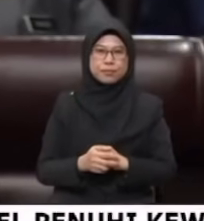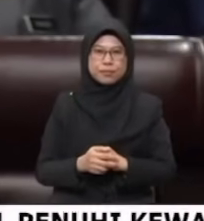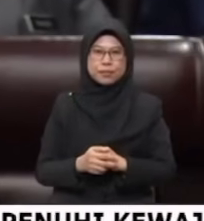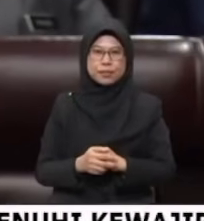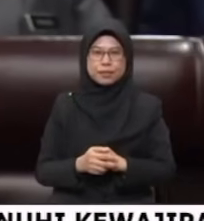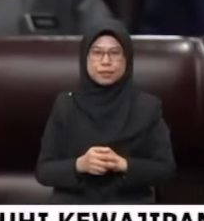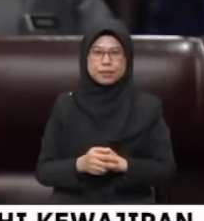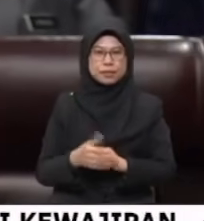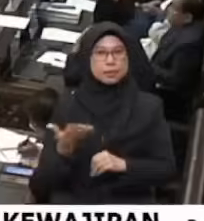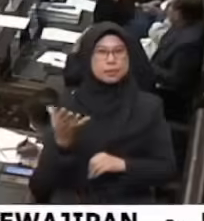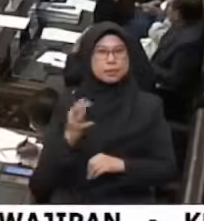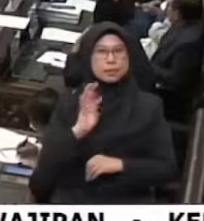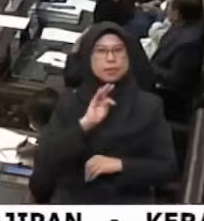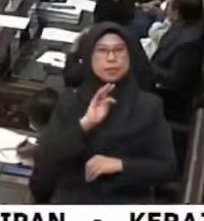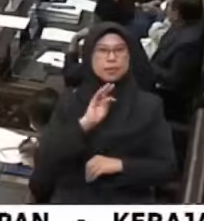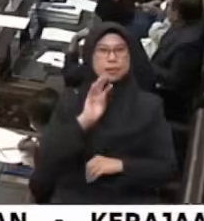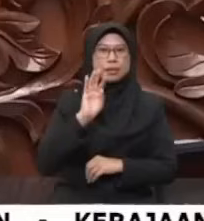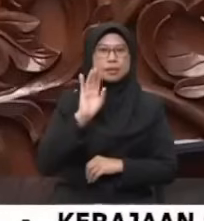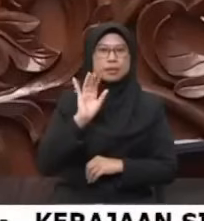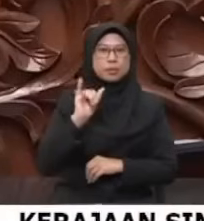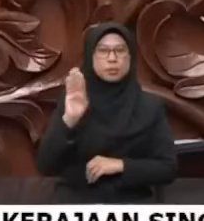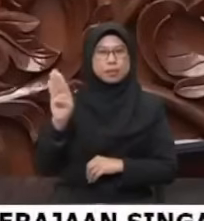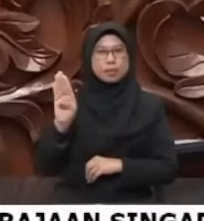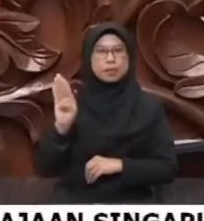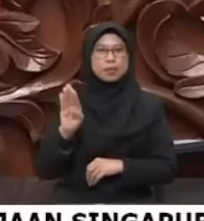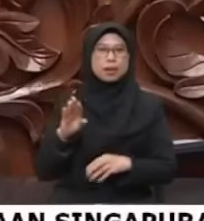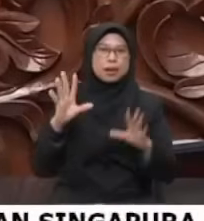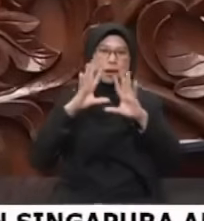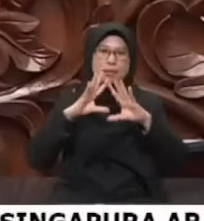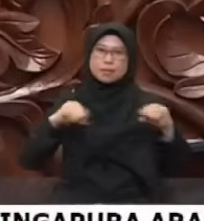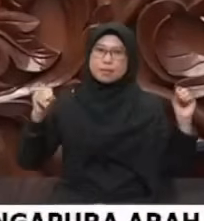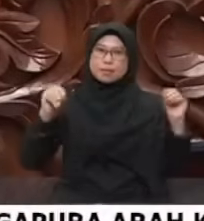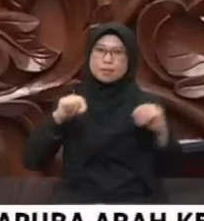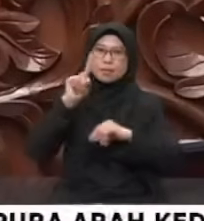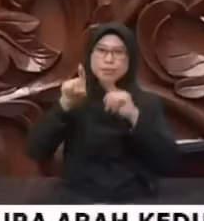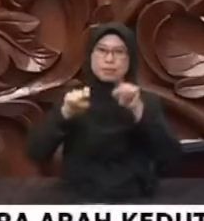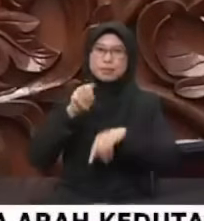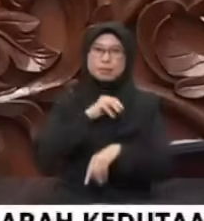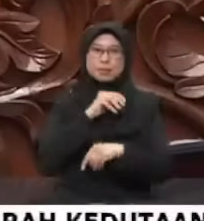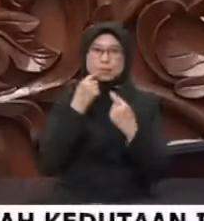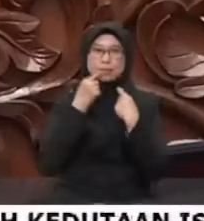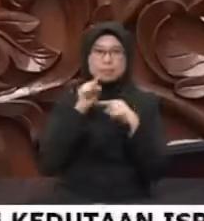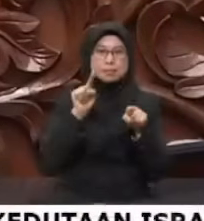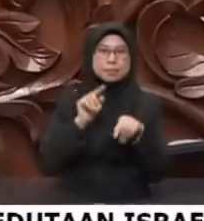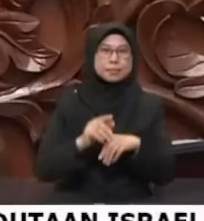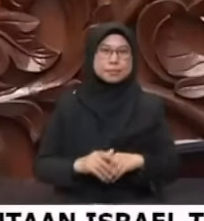kas berhormat selesailah sesi pertanyaan bagi jawab